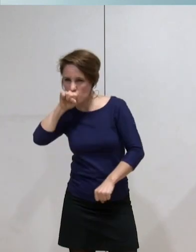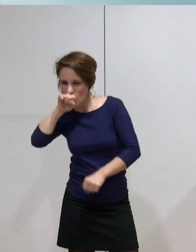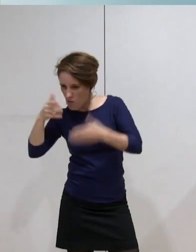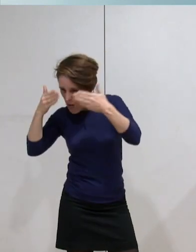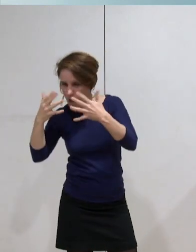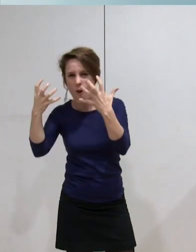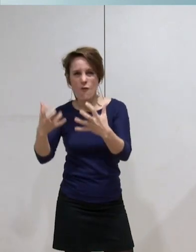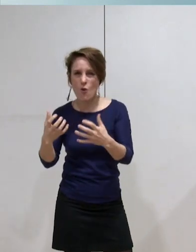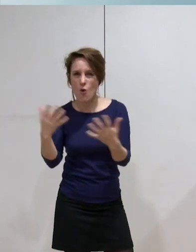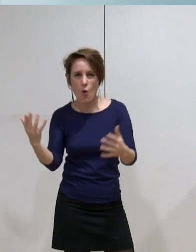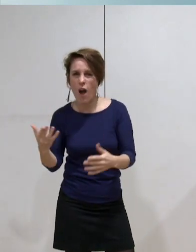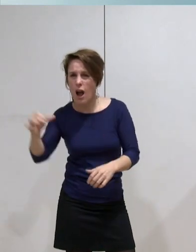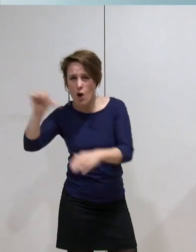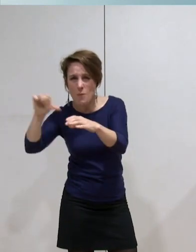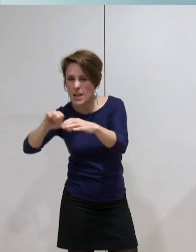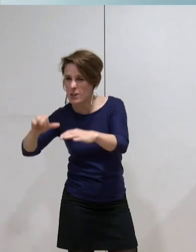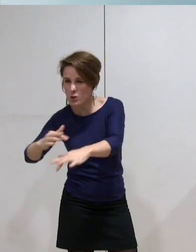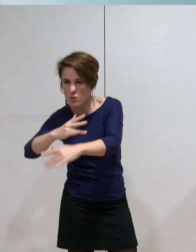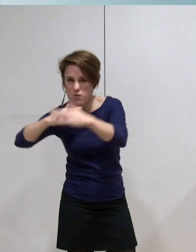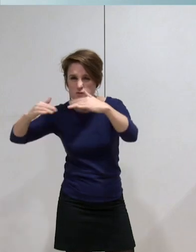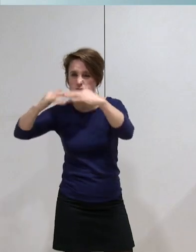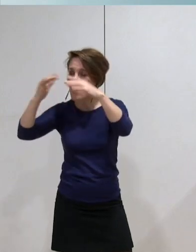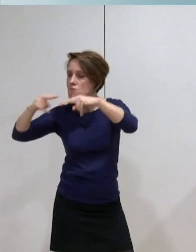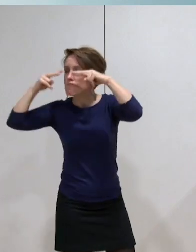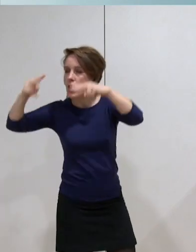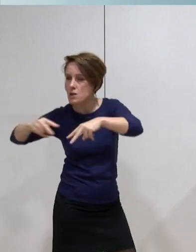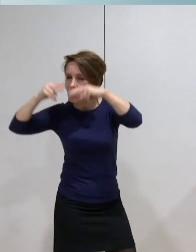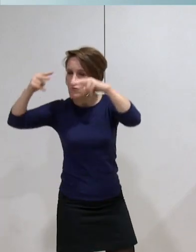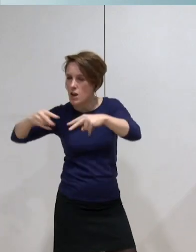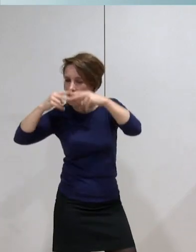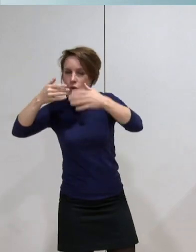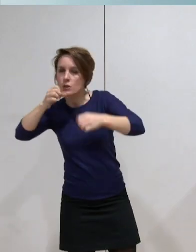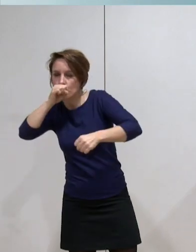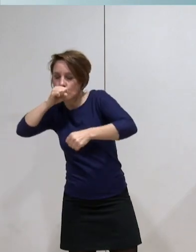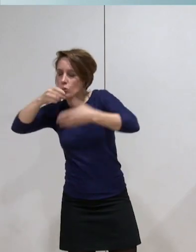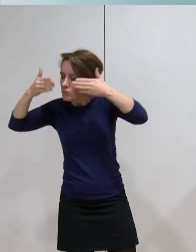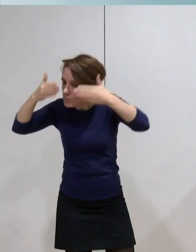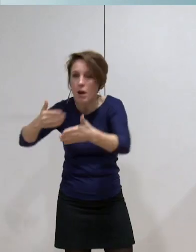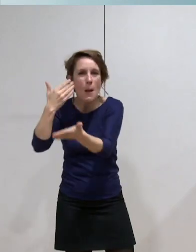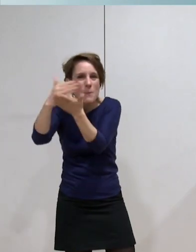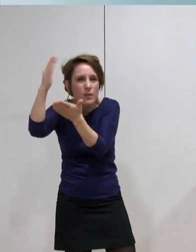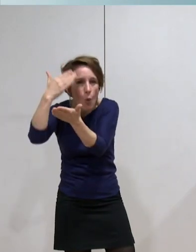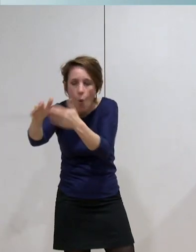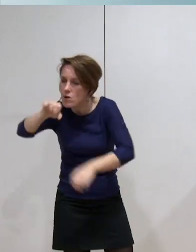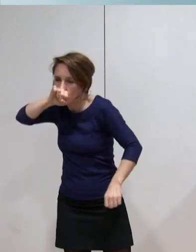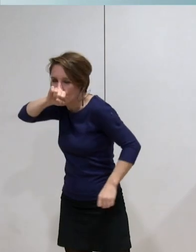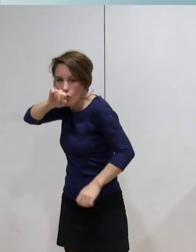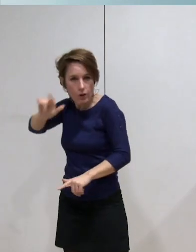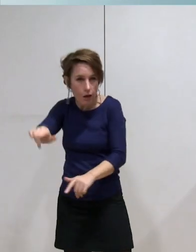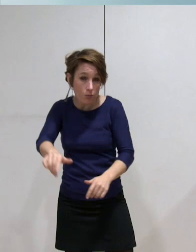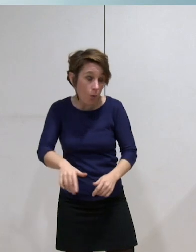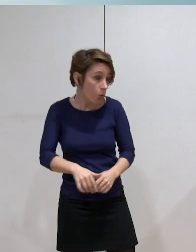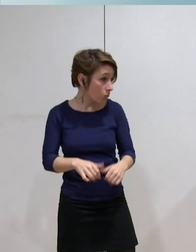respirer du gazol et qui adore le béton voilà bon moi je veux bien